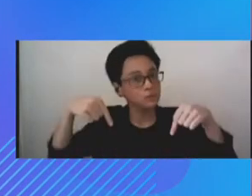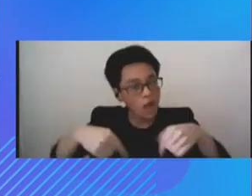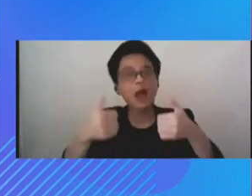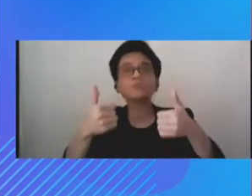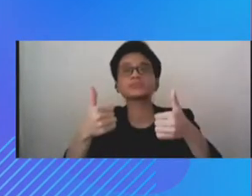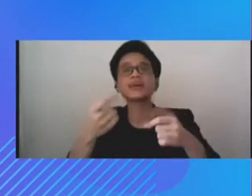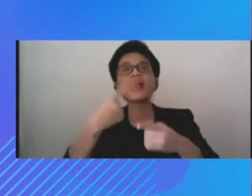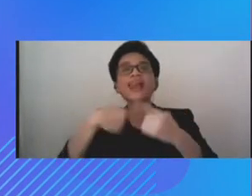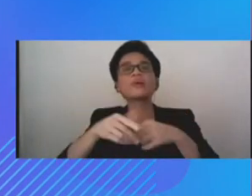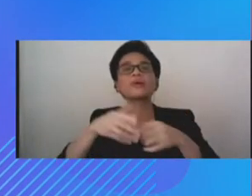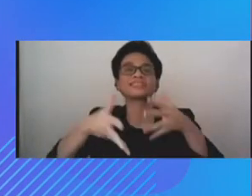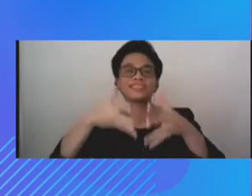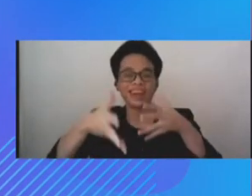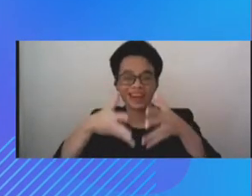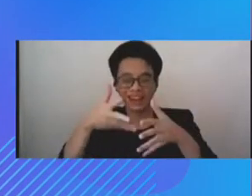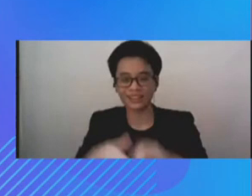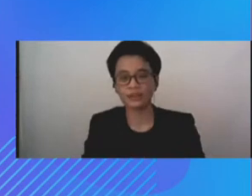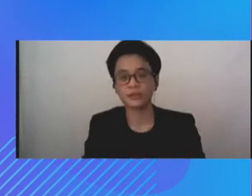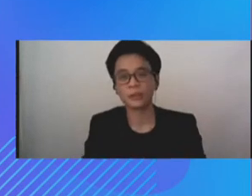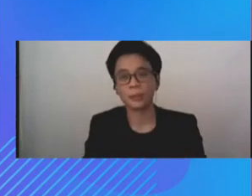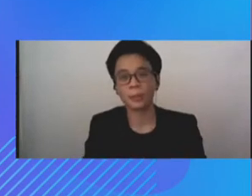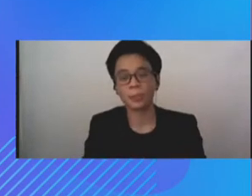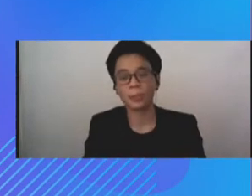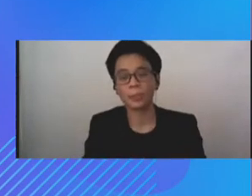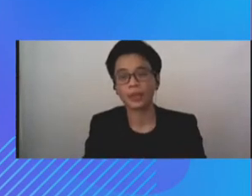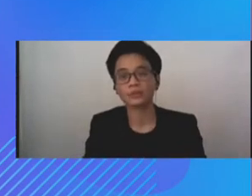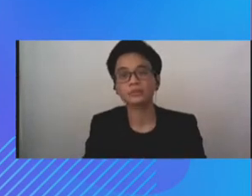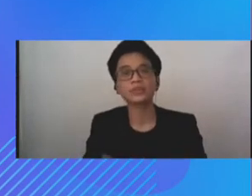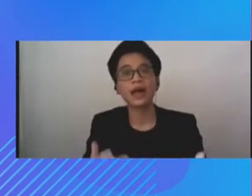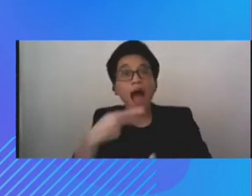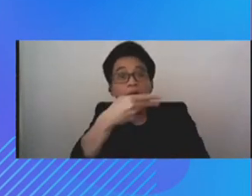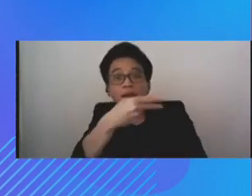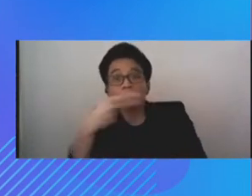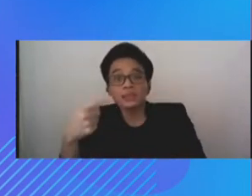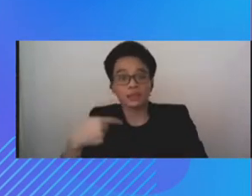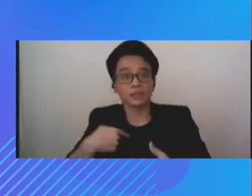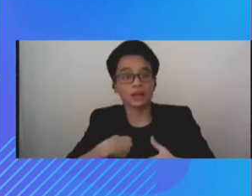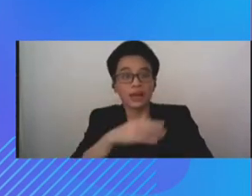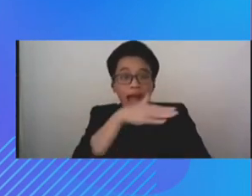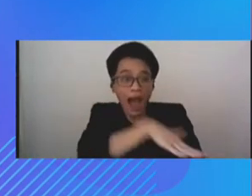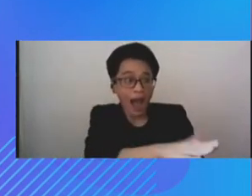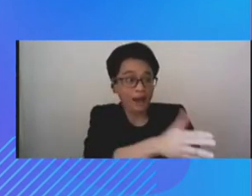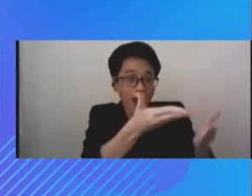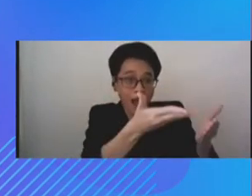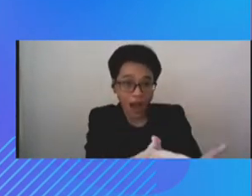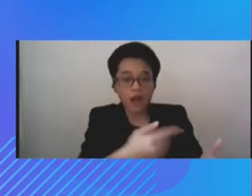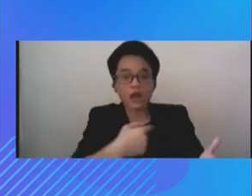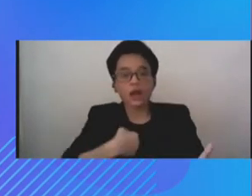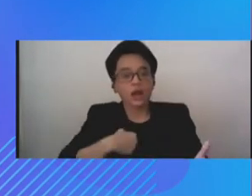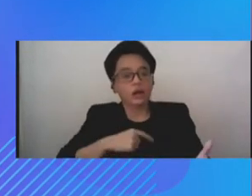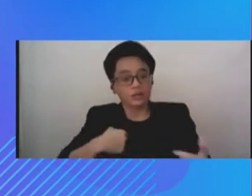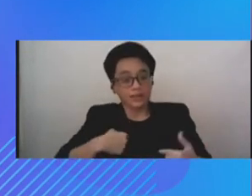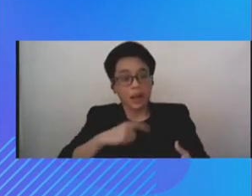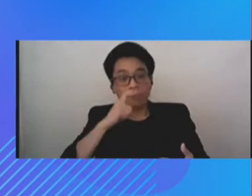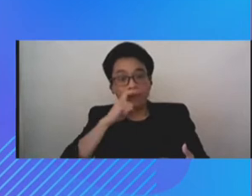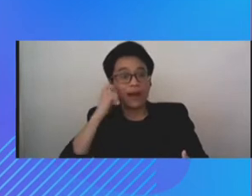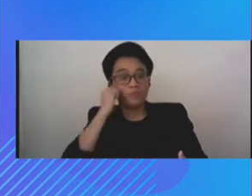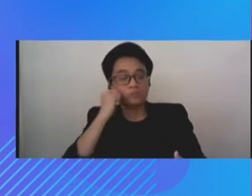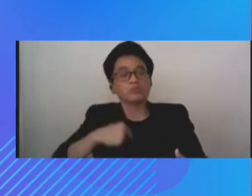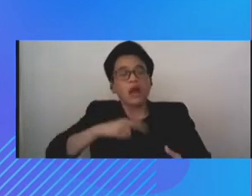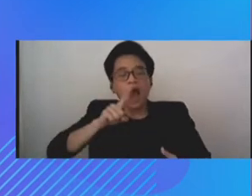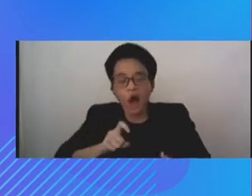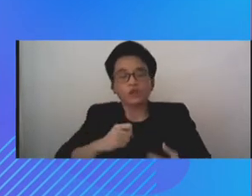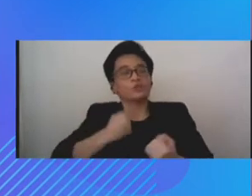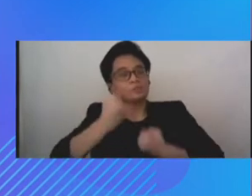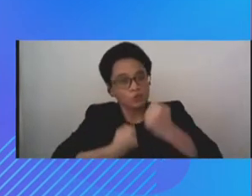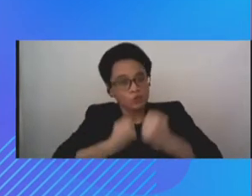orang tua memang kalau kita bukan kita, siapa yang akan berusaha buat anak kita gitu. Sekarang ini karena di Indonesia